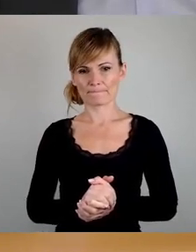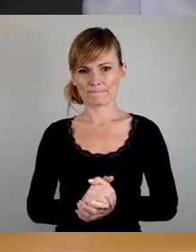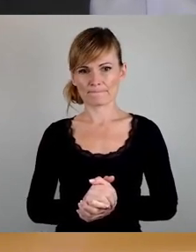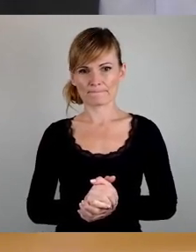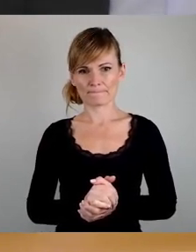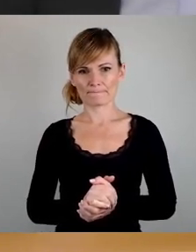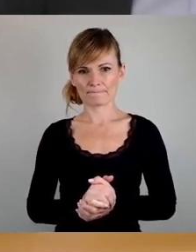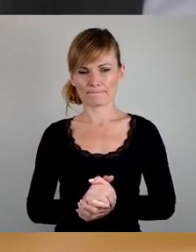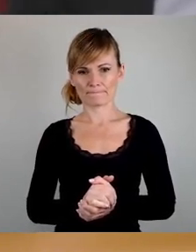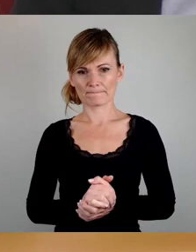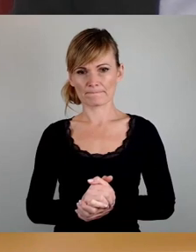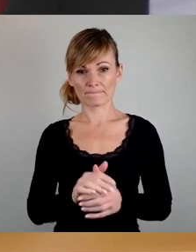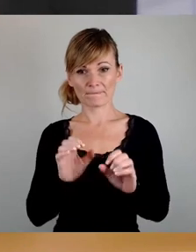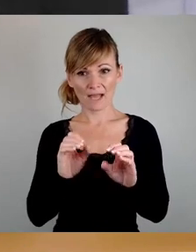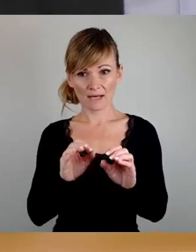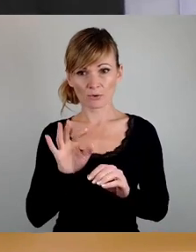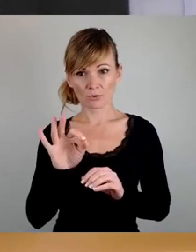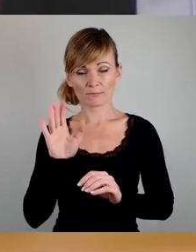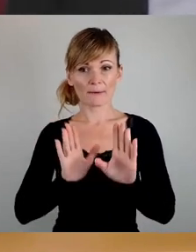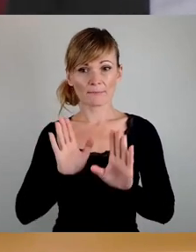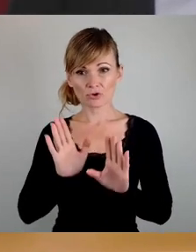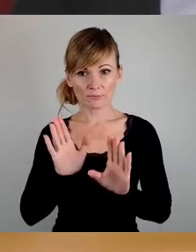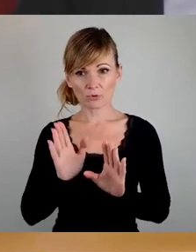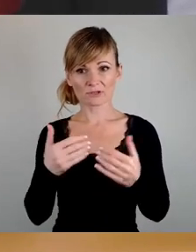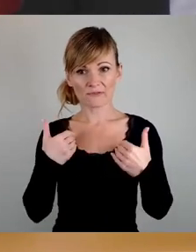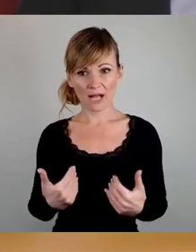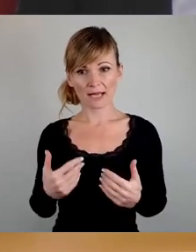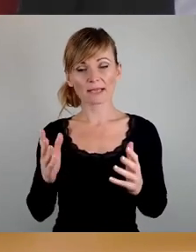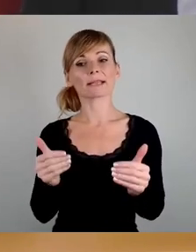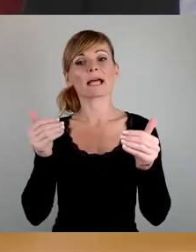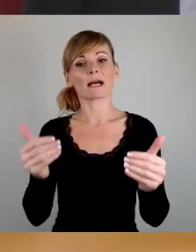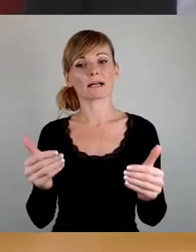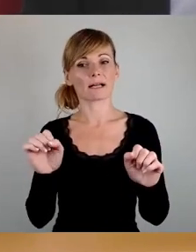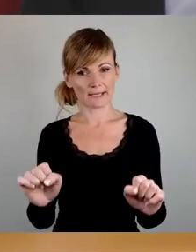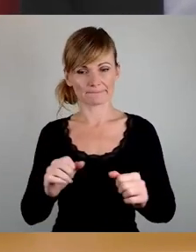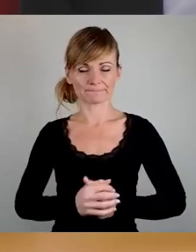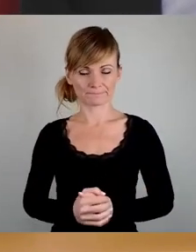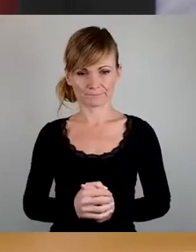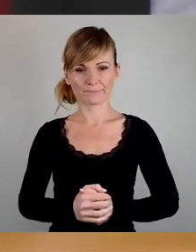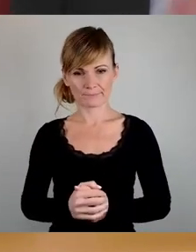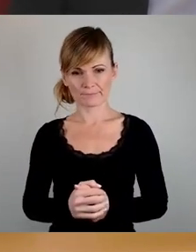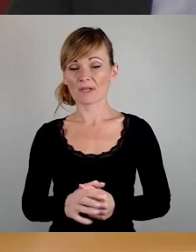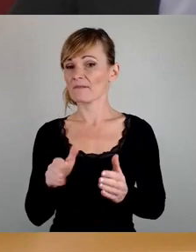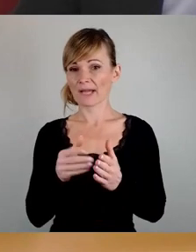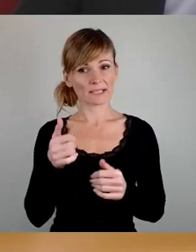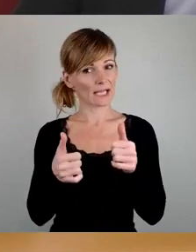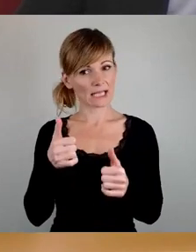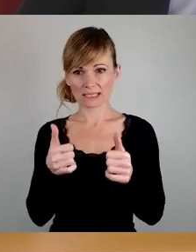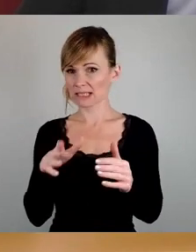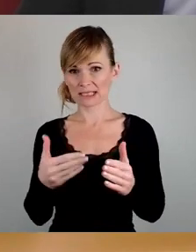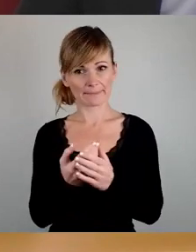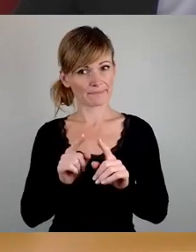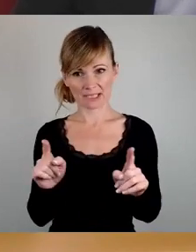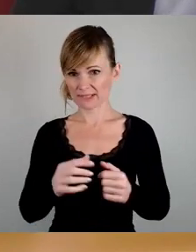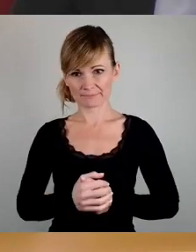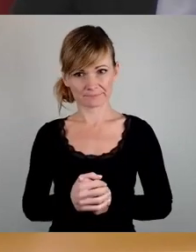eine Erklärung zum Abstimmungsverhalten können Sie dann nachträglich machen. Also, es gibt keine weiteren Kandidaten. Deswegen